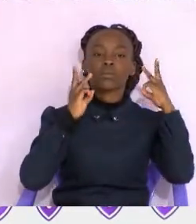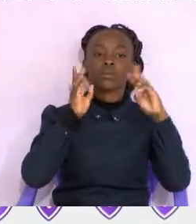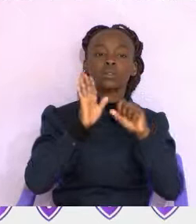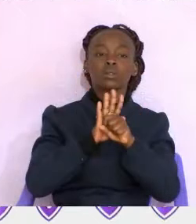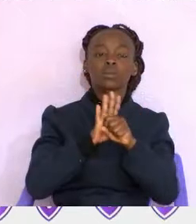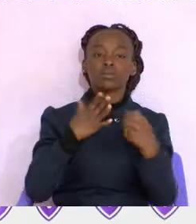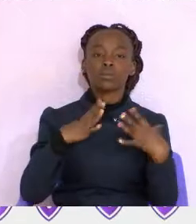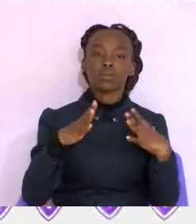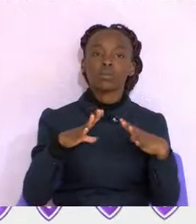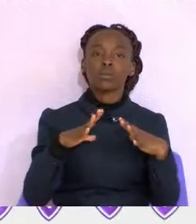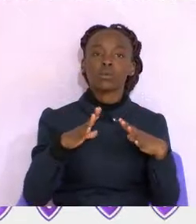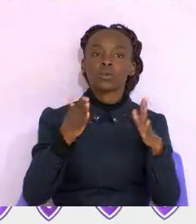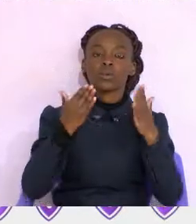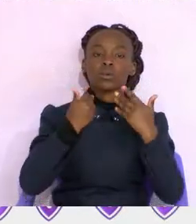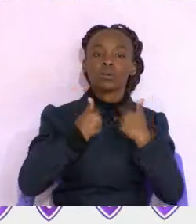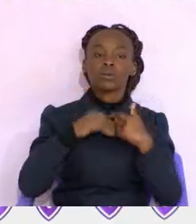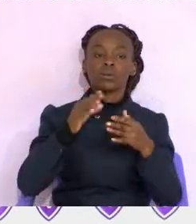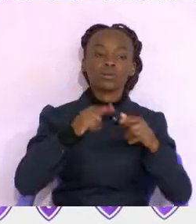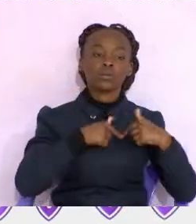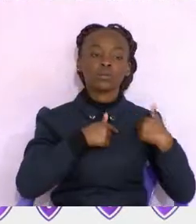kubwa ya watu wamejawa na roho